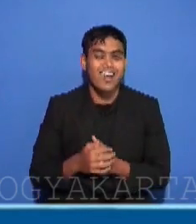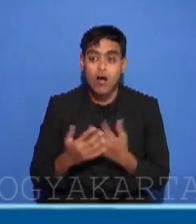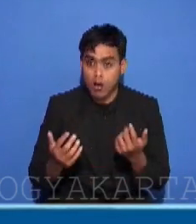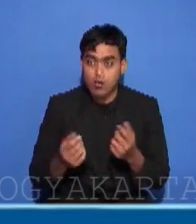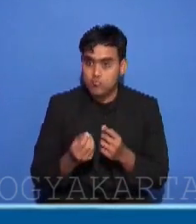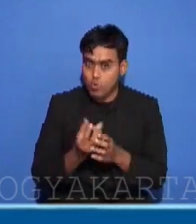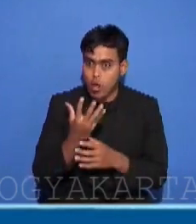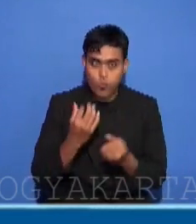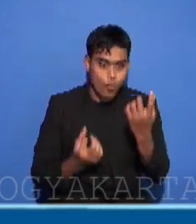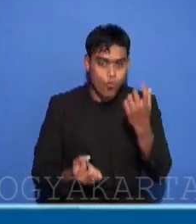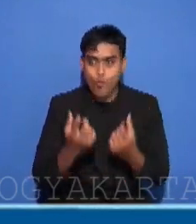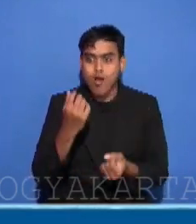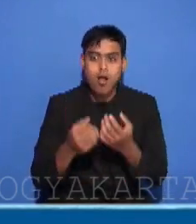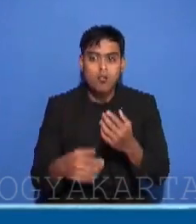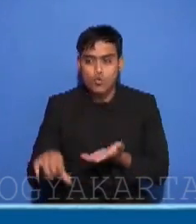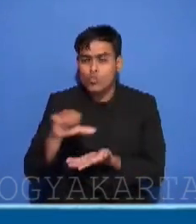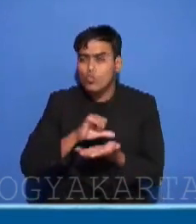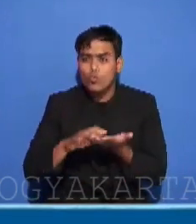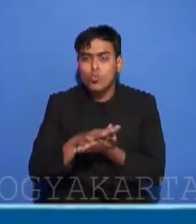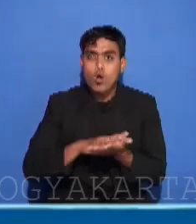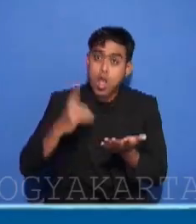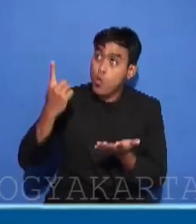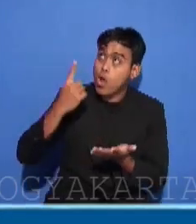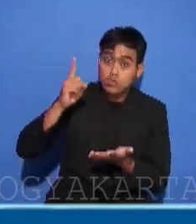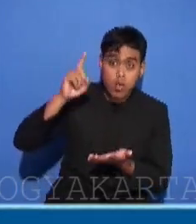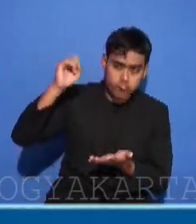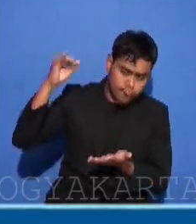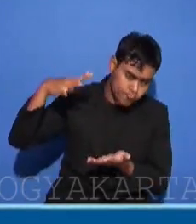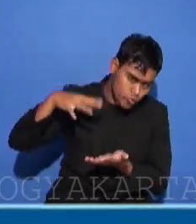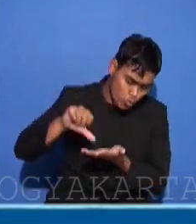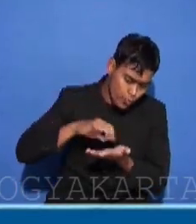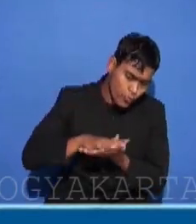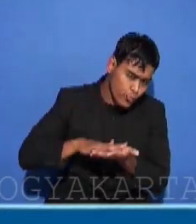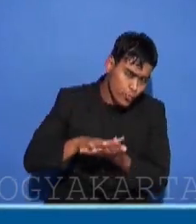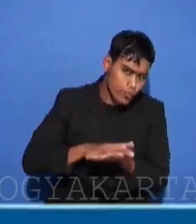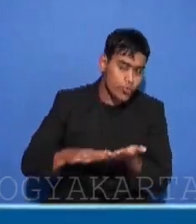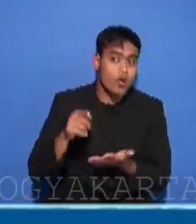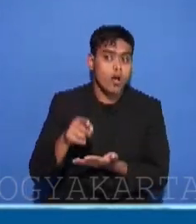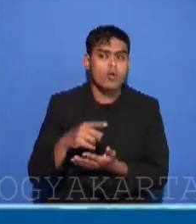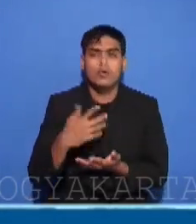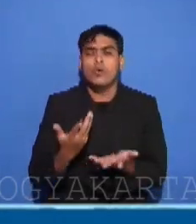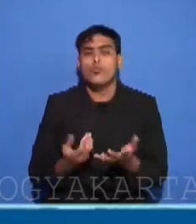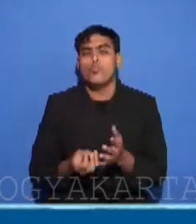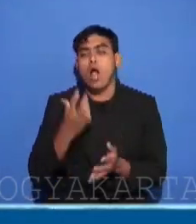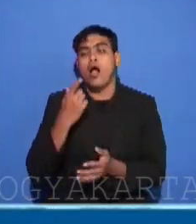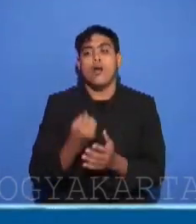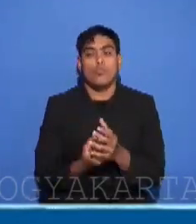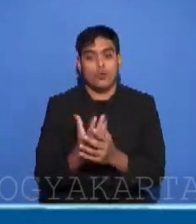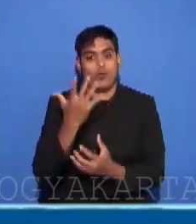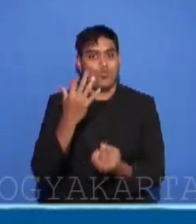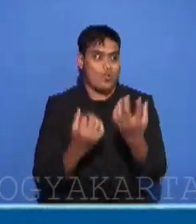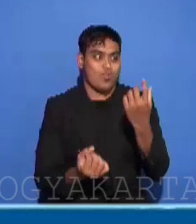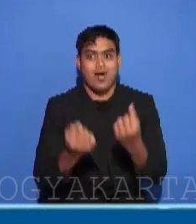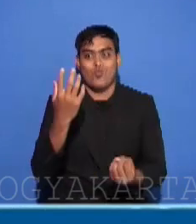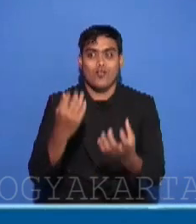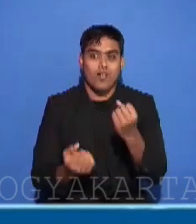siti ingkang lembab lan kenging sunaring surya ingkang kathah. Tanaman min menika gampil tuwuhipun lan saged dipun tanem ing pot menapa dene